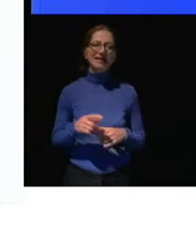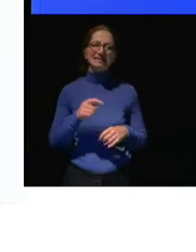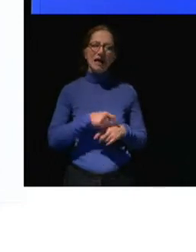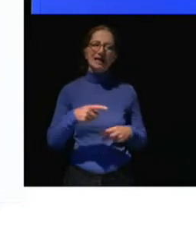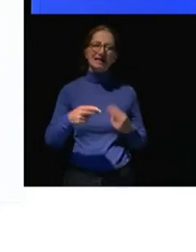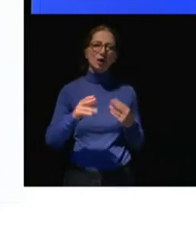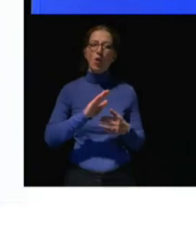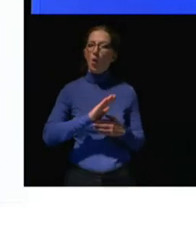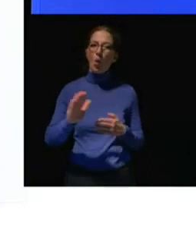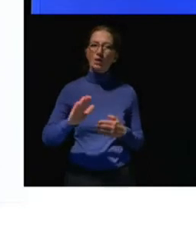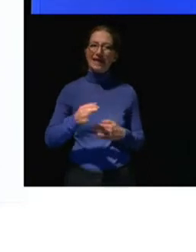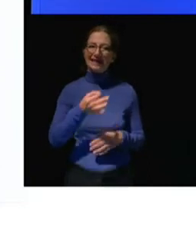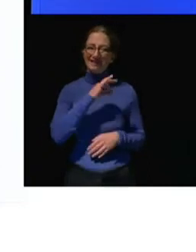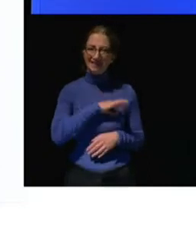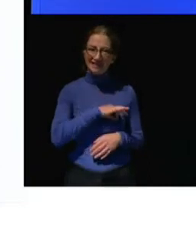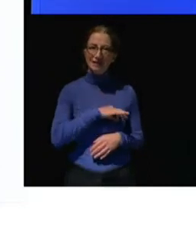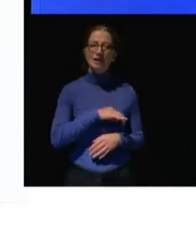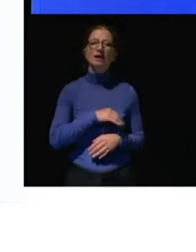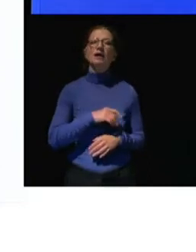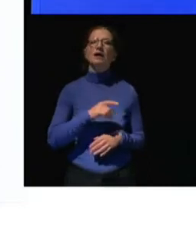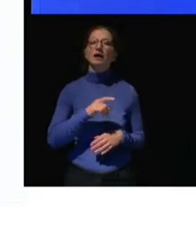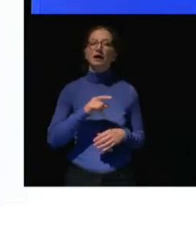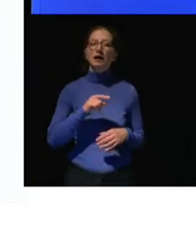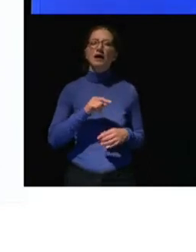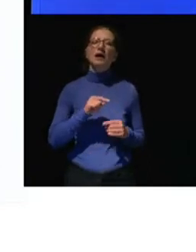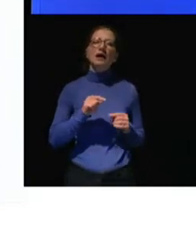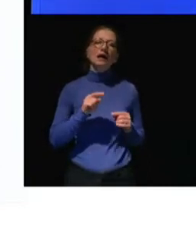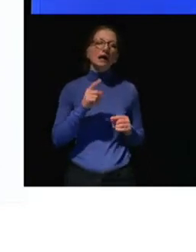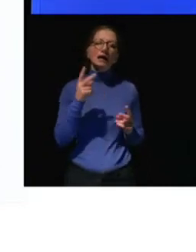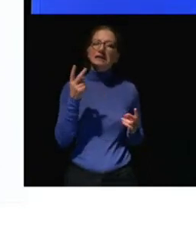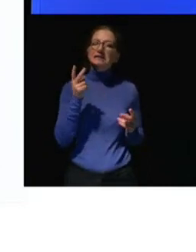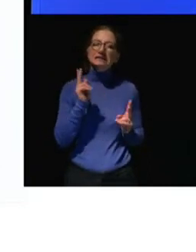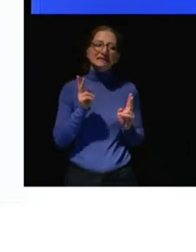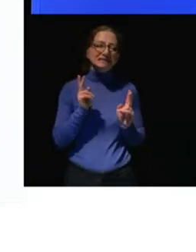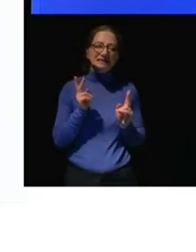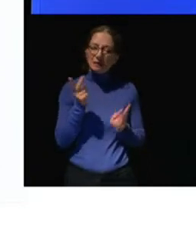wird, die Anhebung der Honorare und Gehälter.